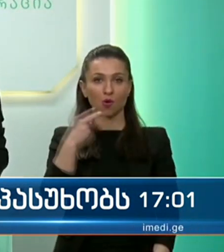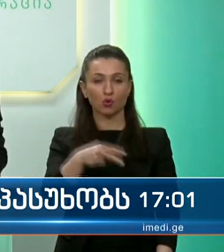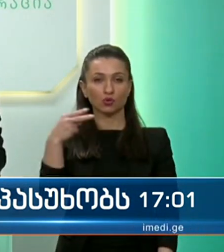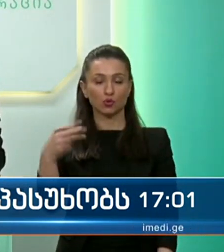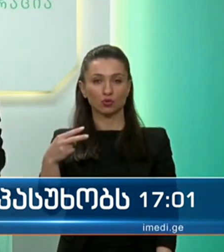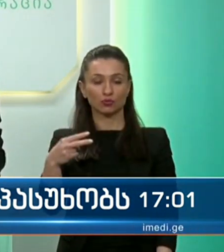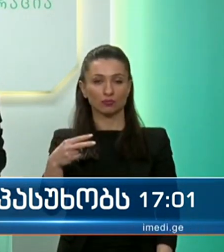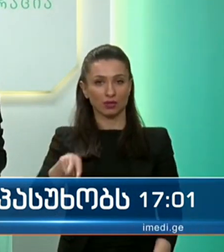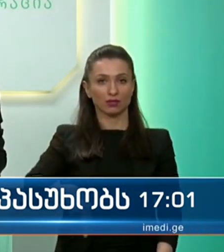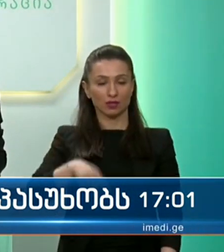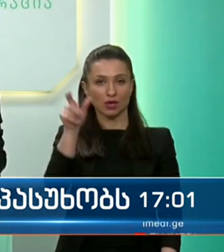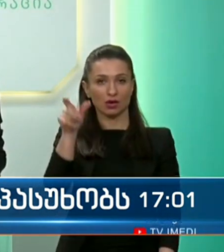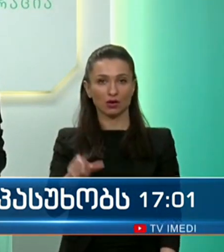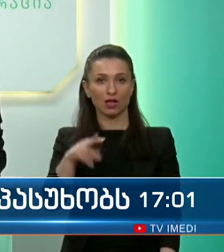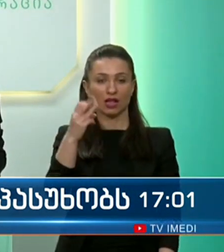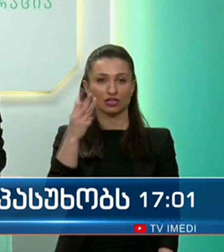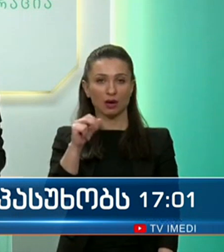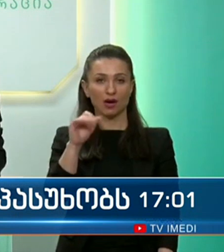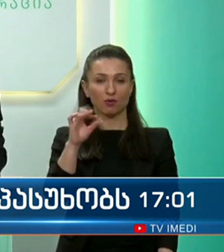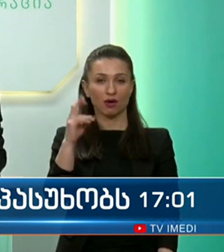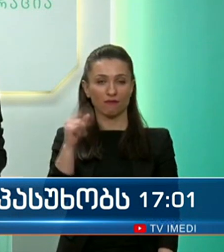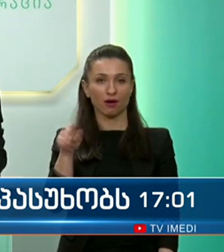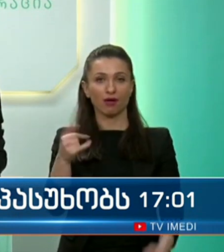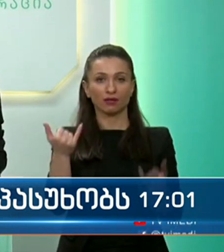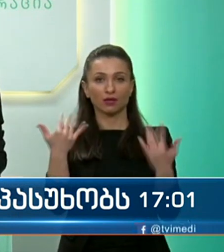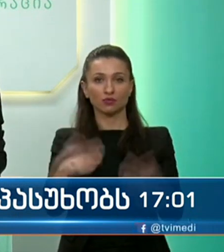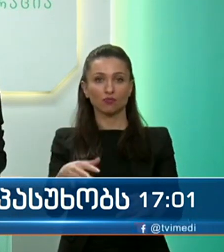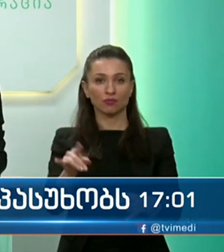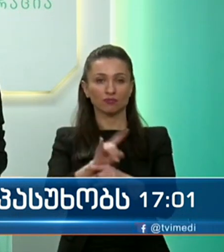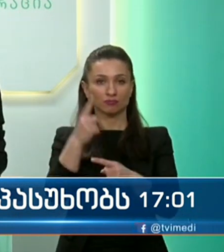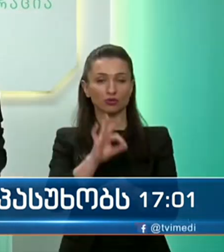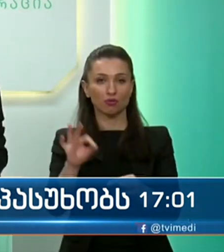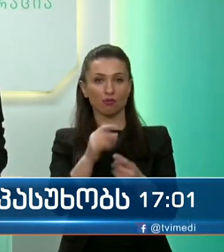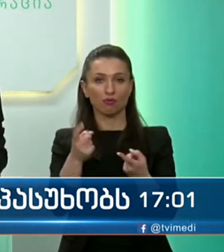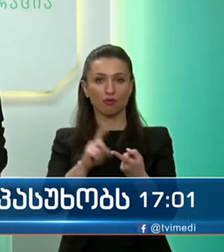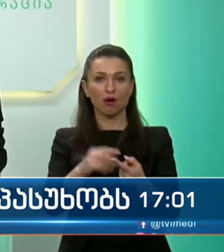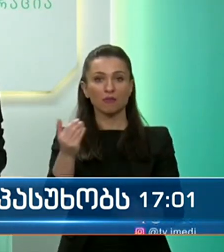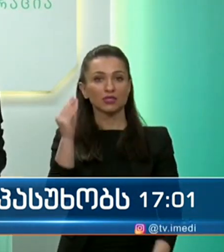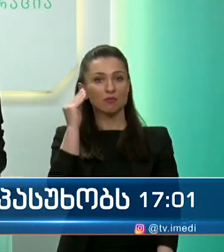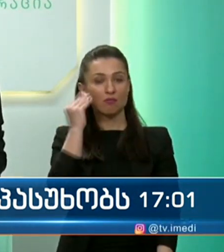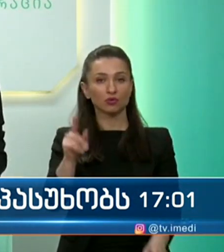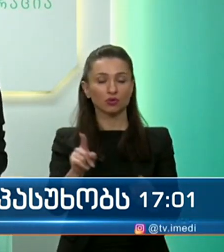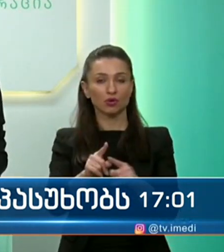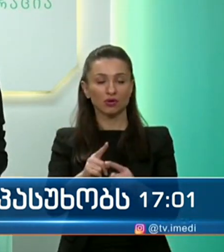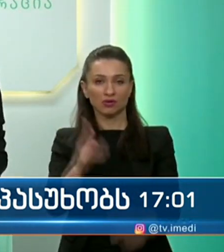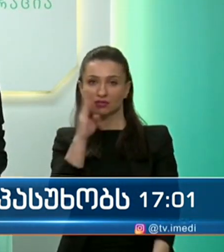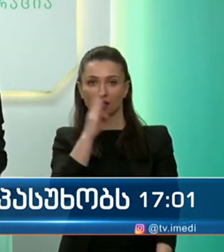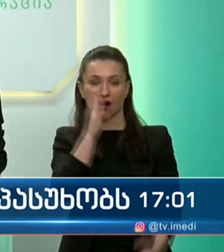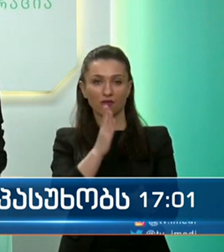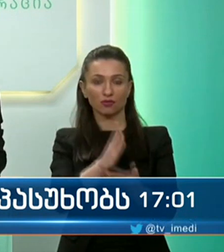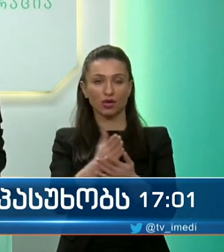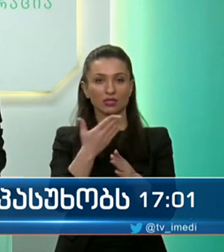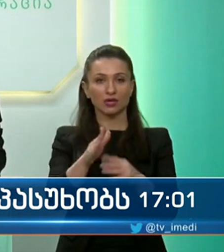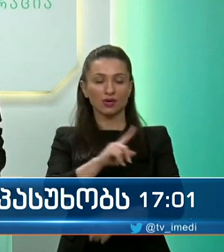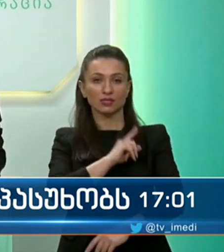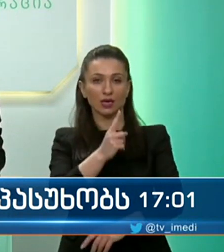20-20-ის აღმასრულებელმა დირექტორმა ლაშა ფარულავამ დღეს გაავრცელა დეზინფორმაცია, მისი პოზიციები კი საეჭვოდ ემთხვევა